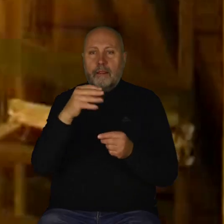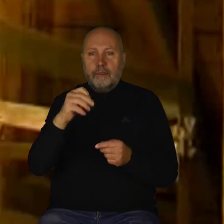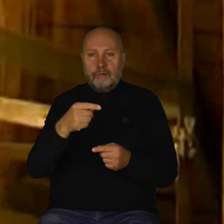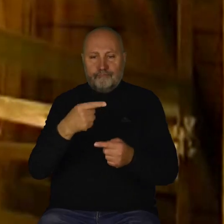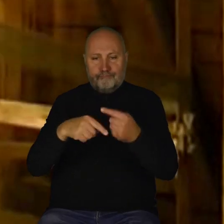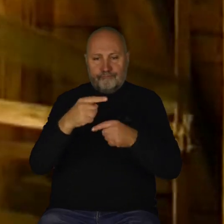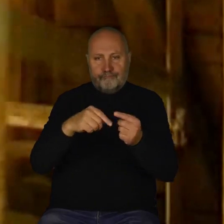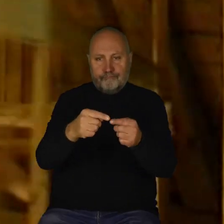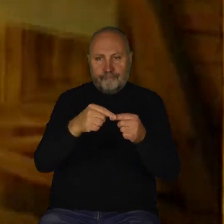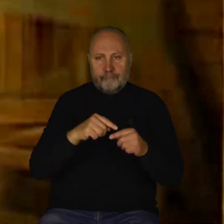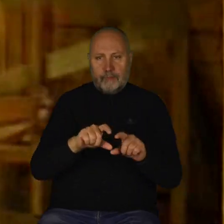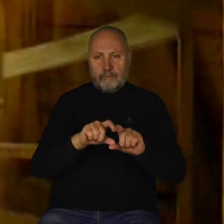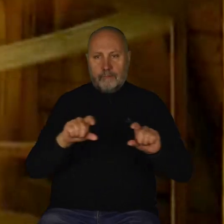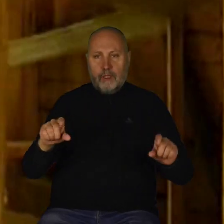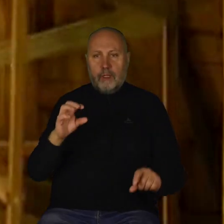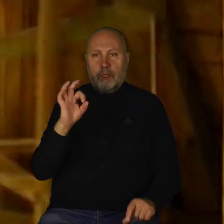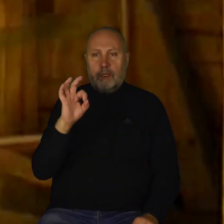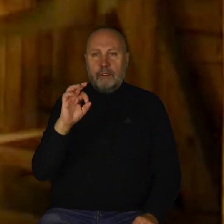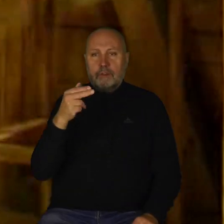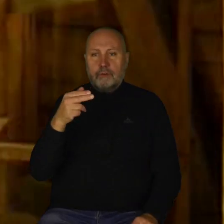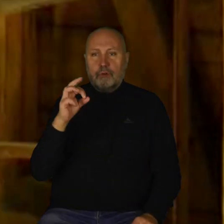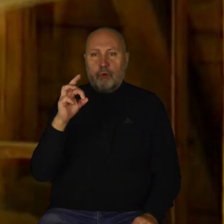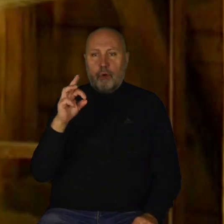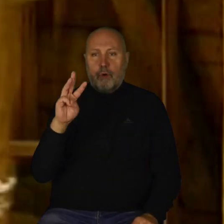z groty nici